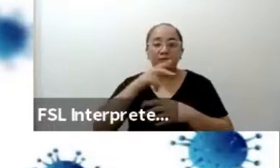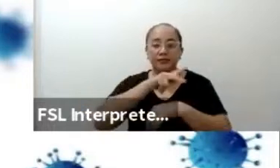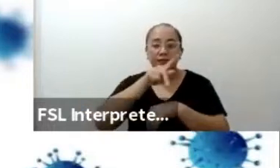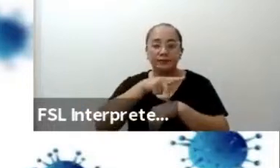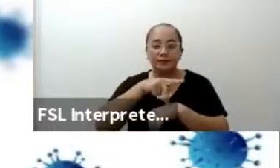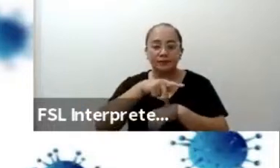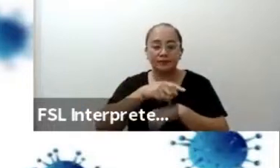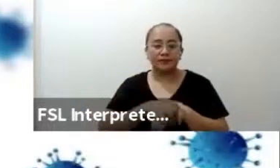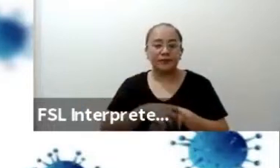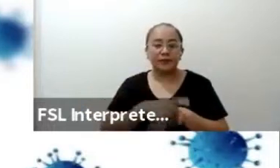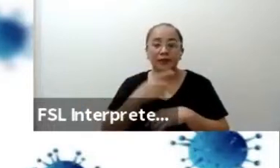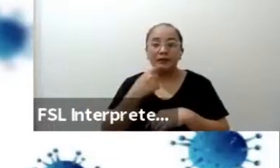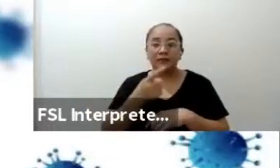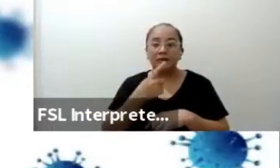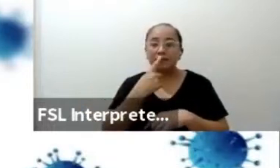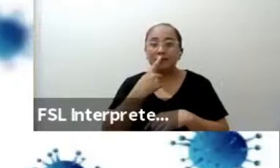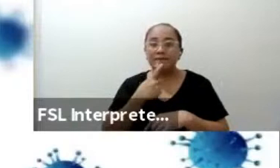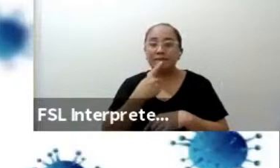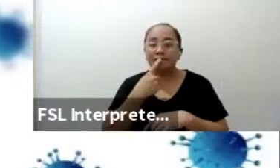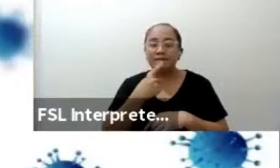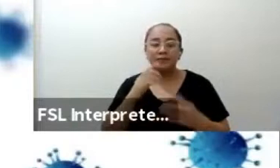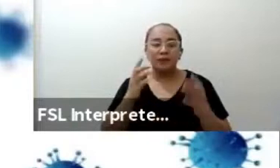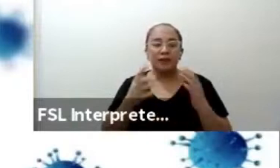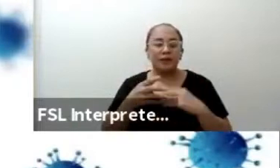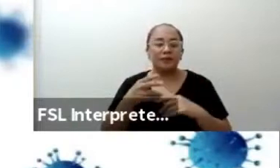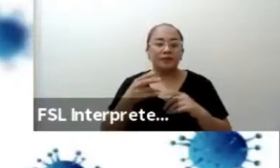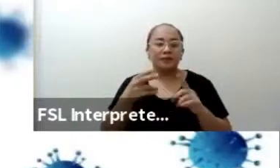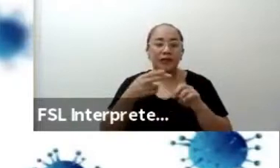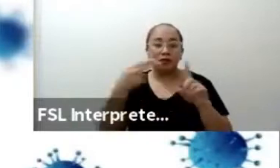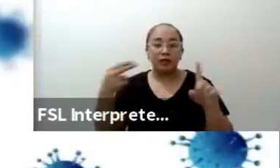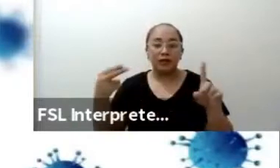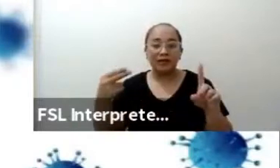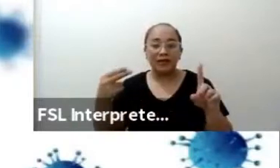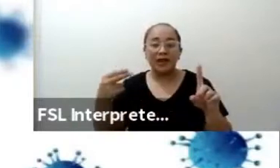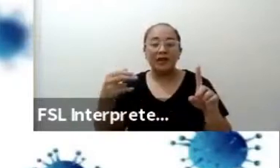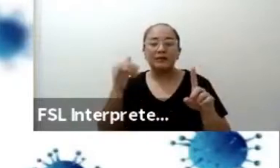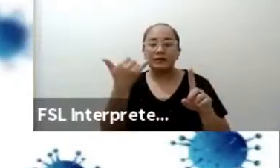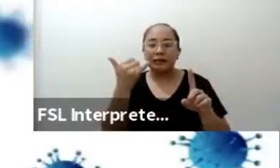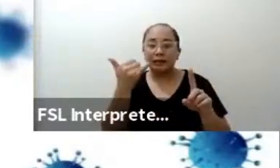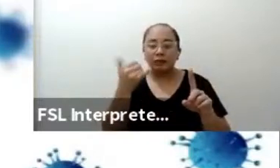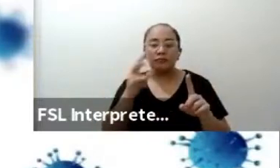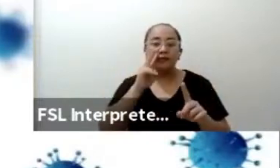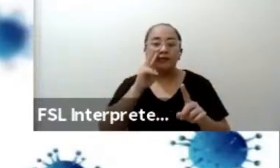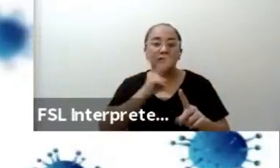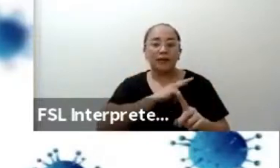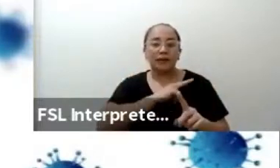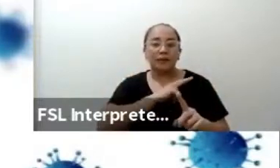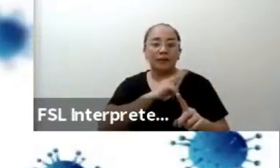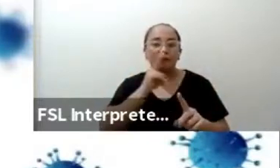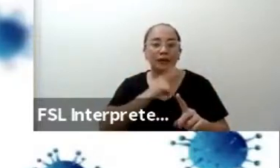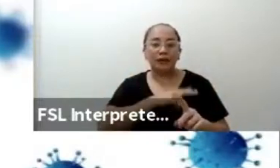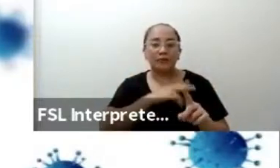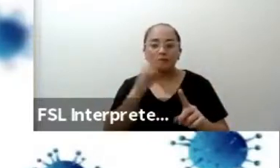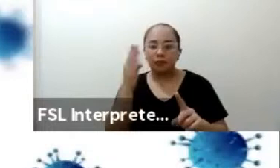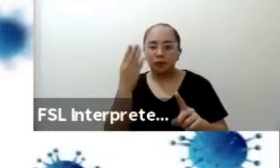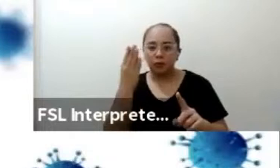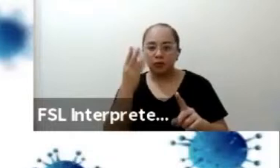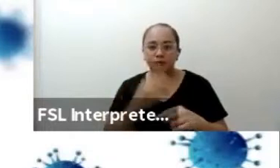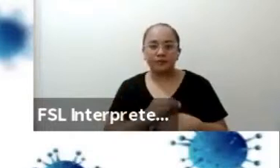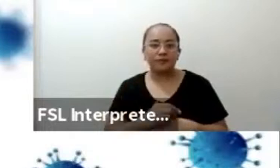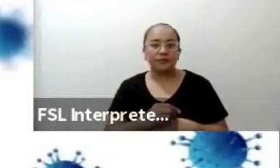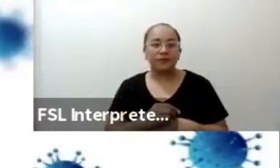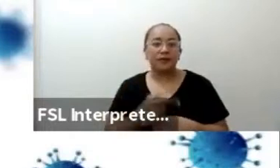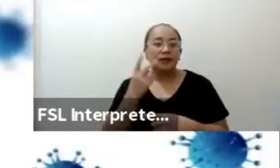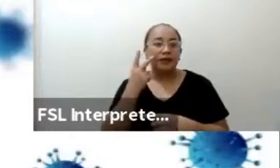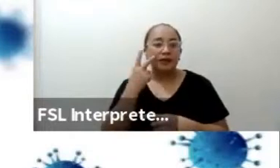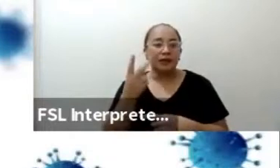Pilipinas, yung red line, kumpara sa Indonesia, yung yellow line, at sa Vietnam, yung blue line. Makikita